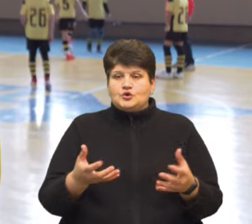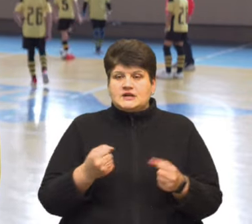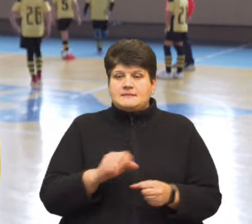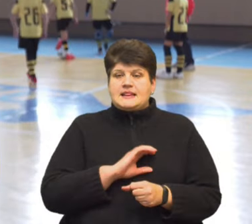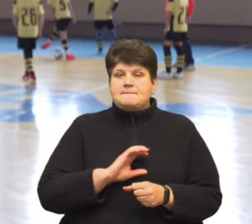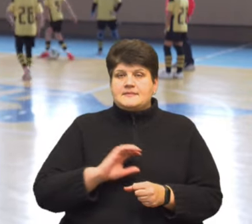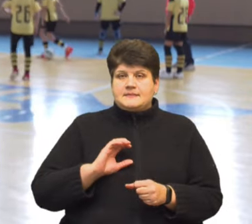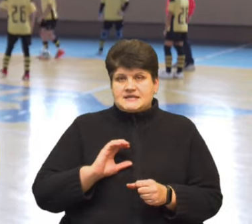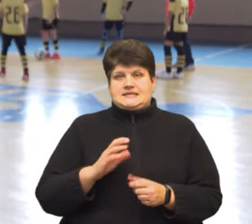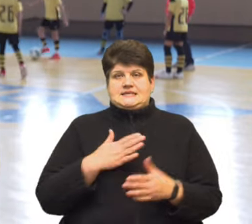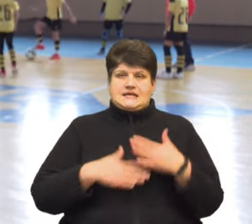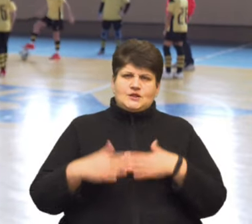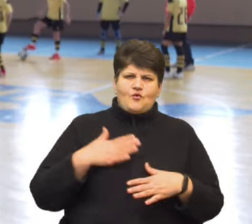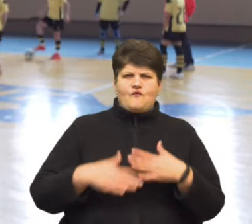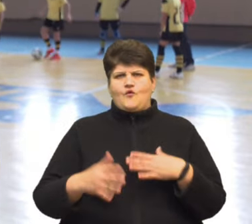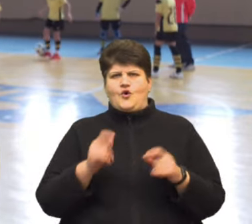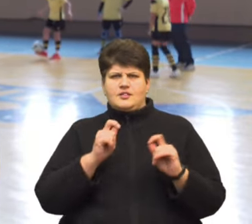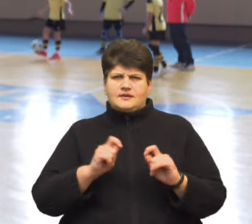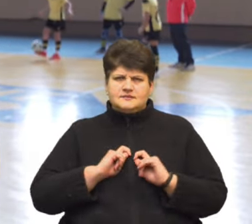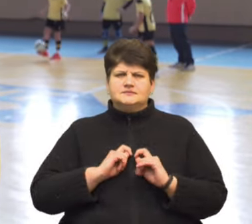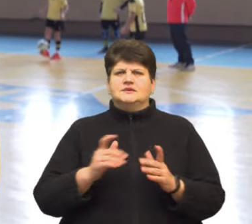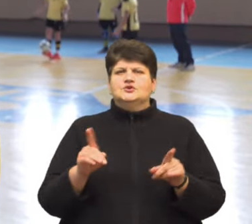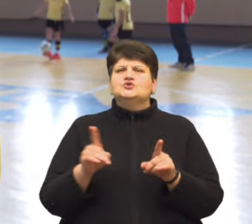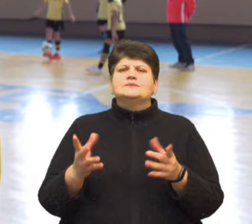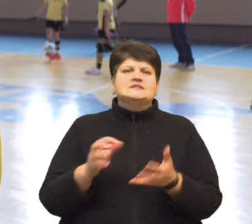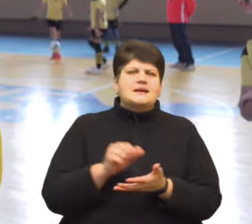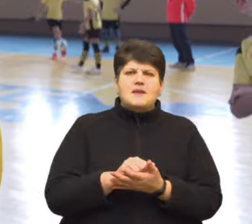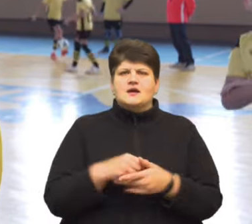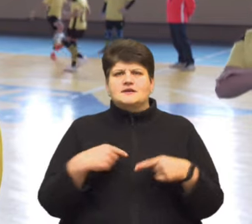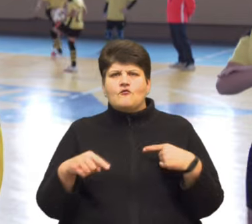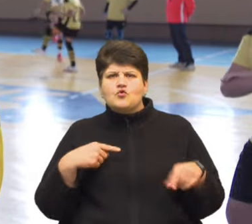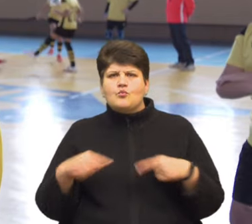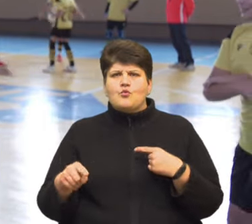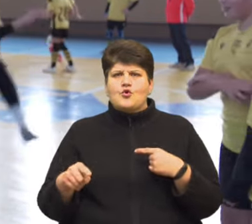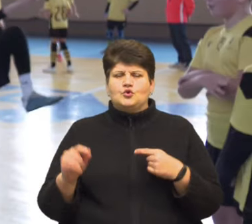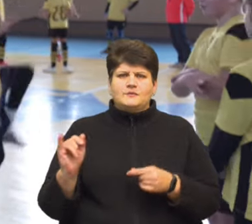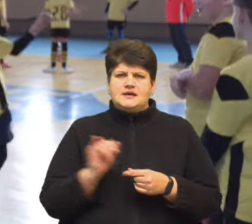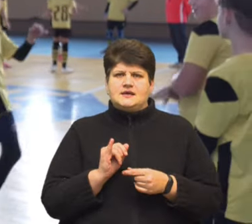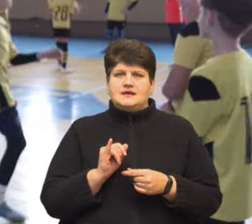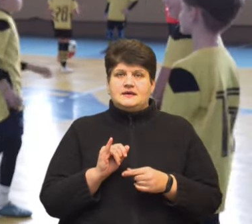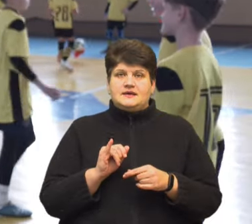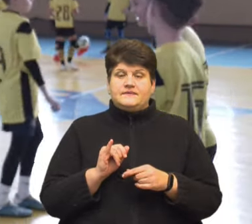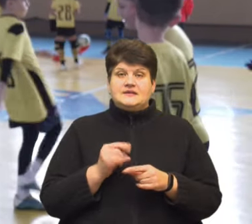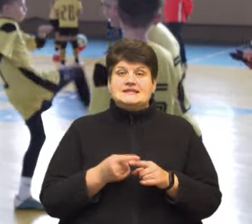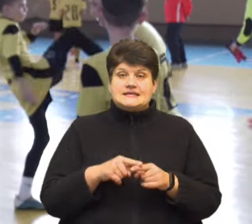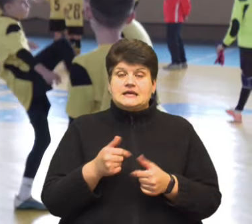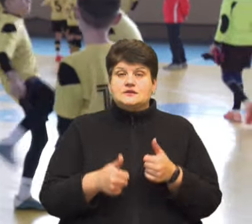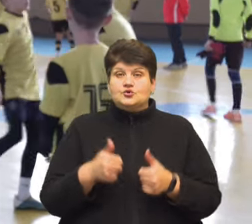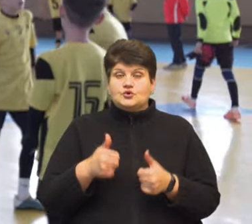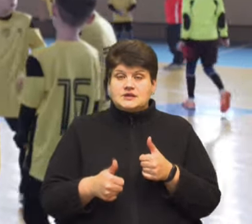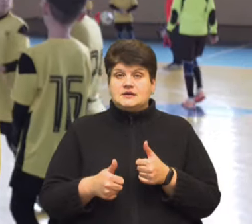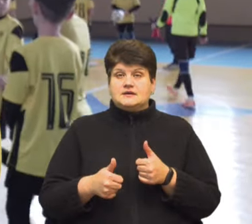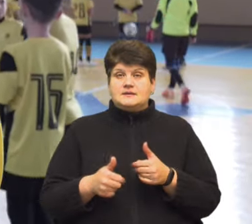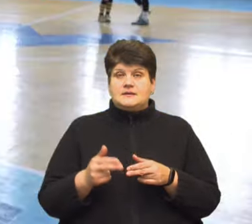отримали задоволення від того що вони чим вони займаються футболом і і якось такий турнір без без місць без